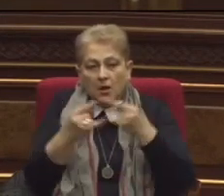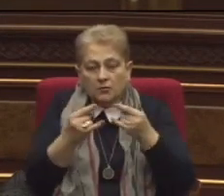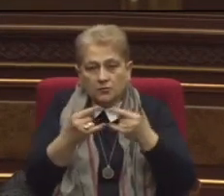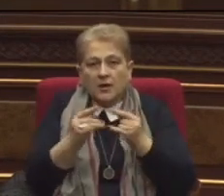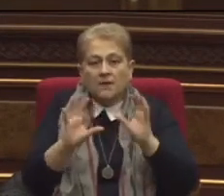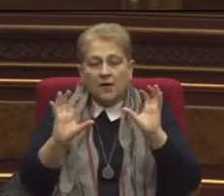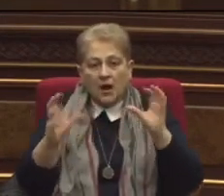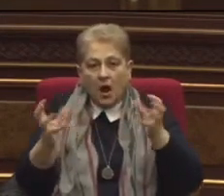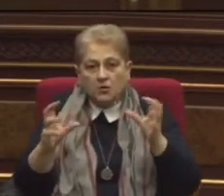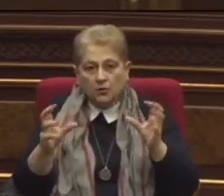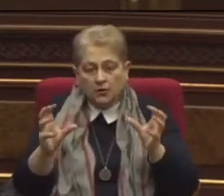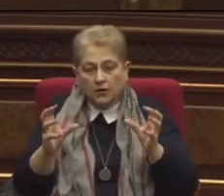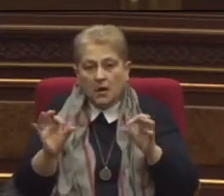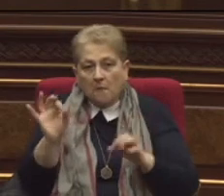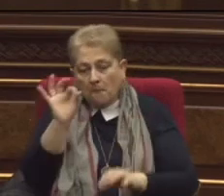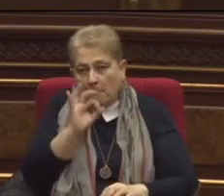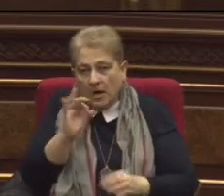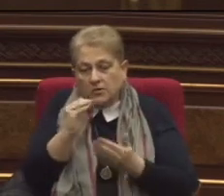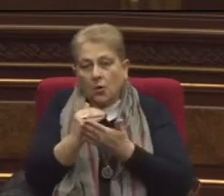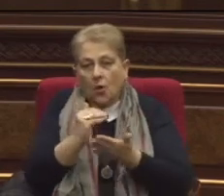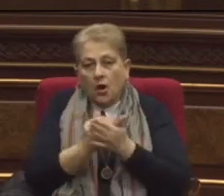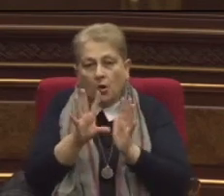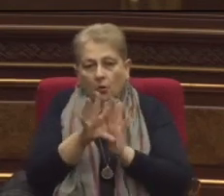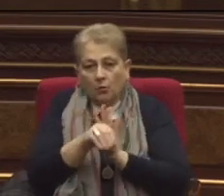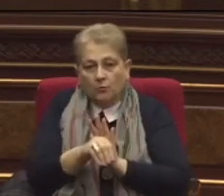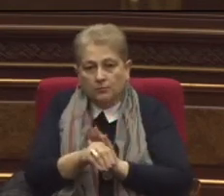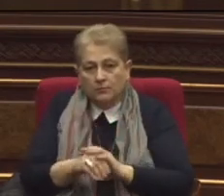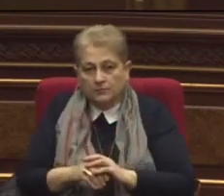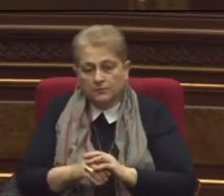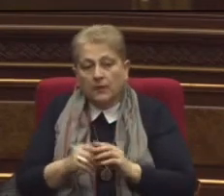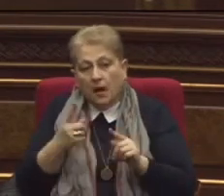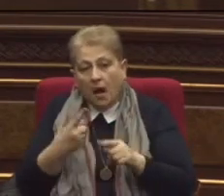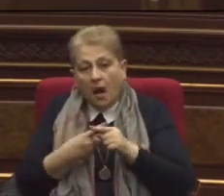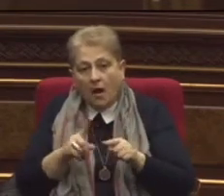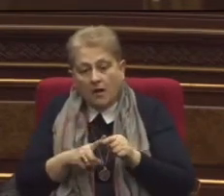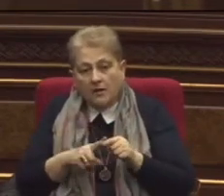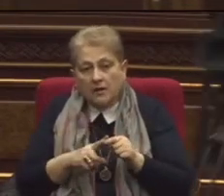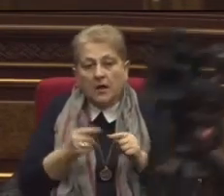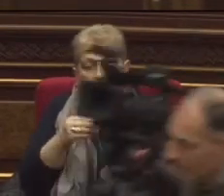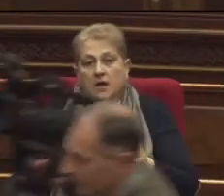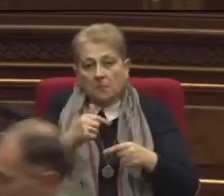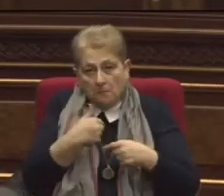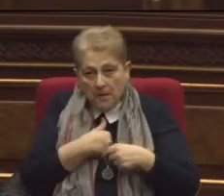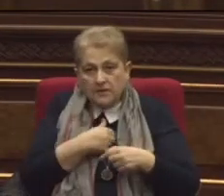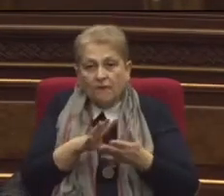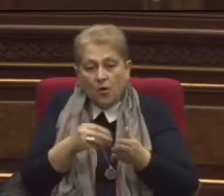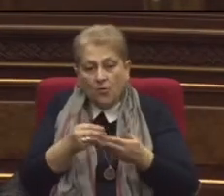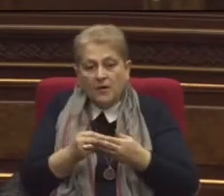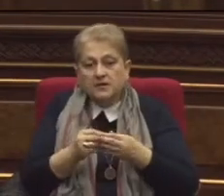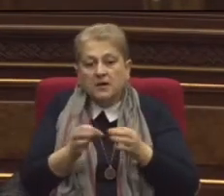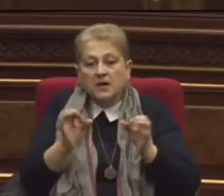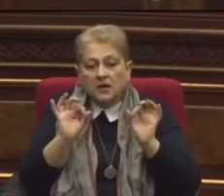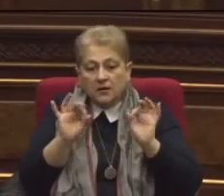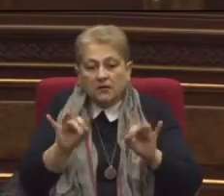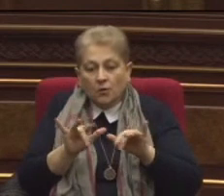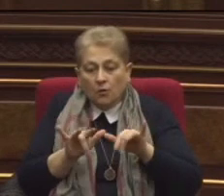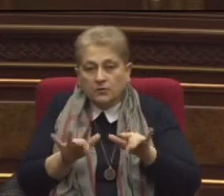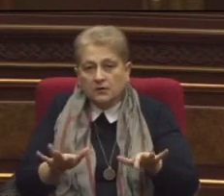հեռուստատեսության եւ ռադիոյի մասին օրենքում։ Այն ըստ մեզ, որպես իրավական